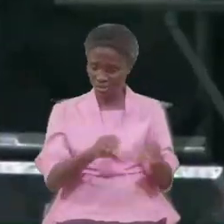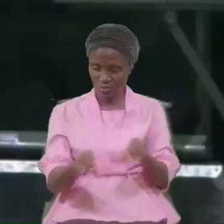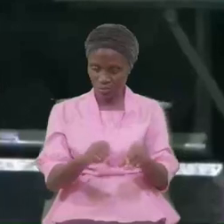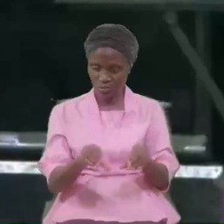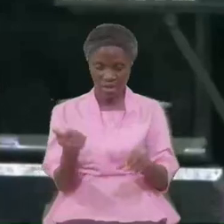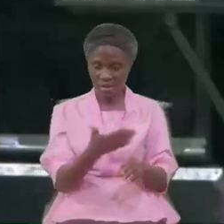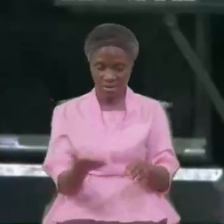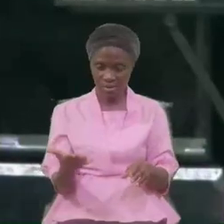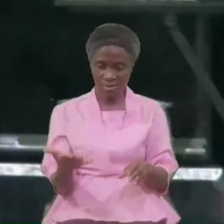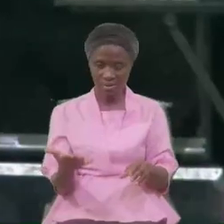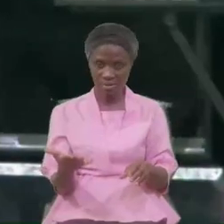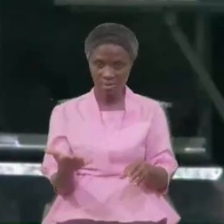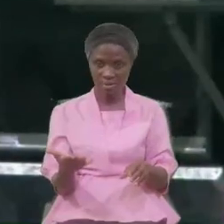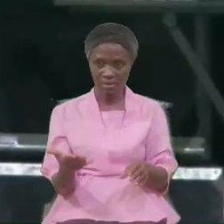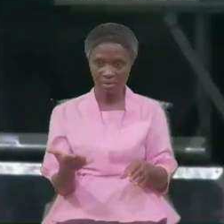faire.